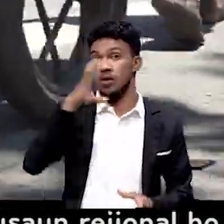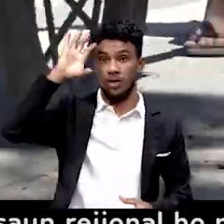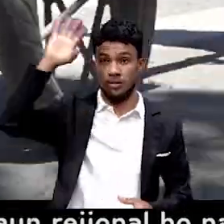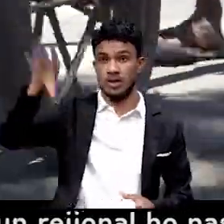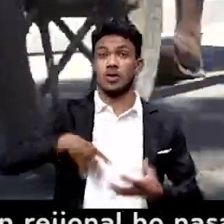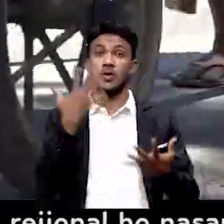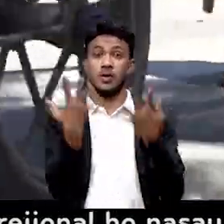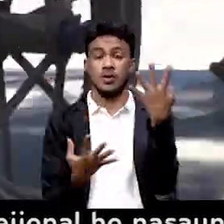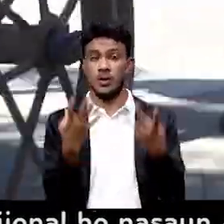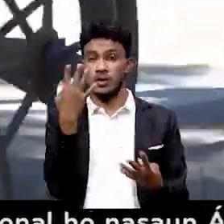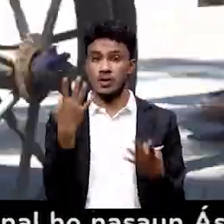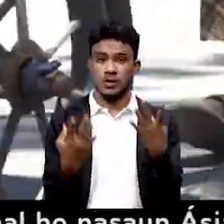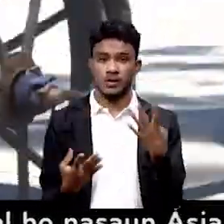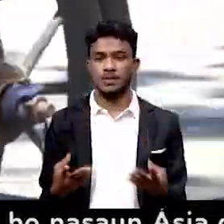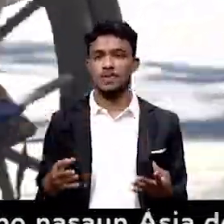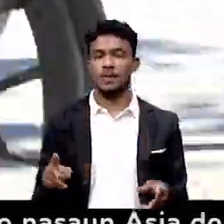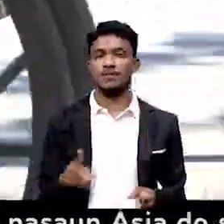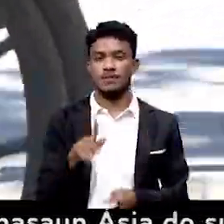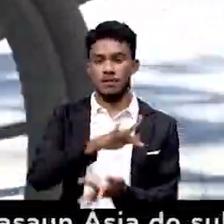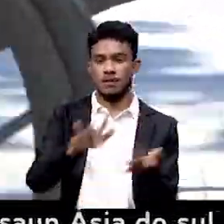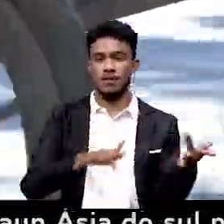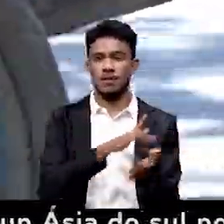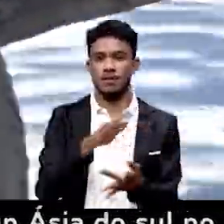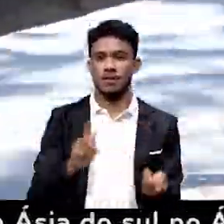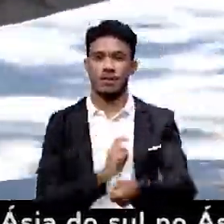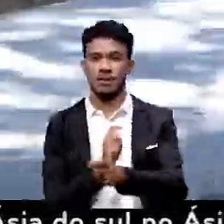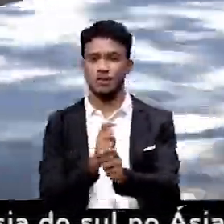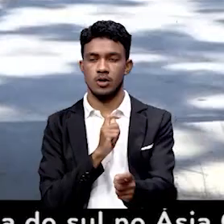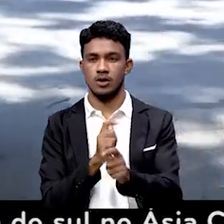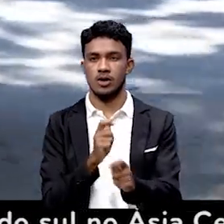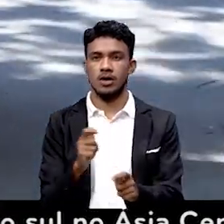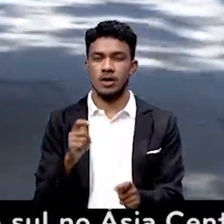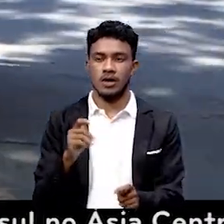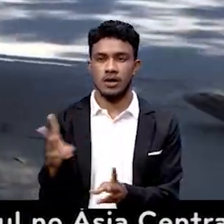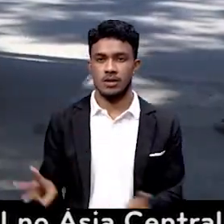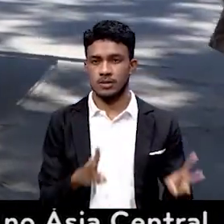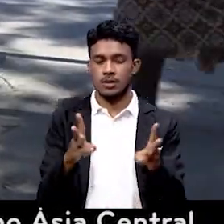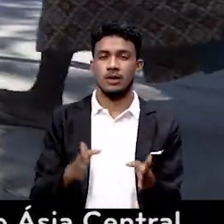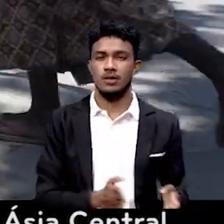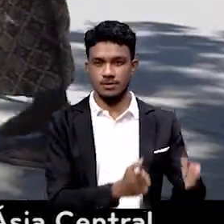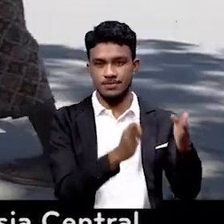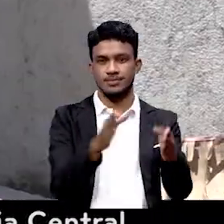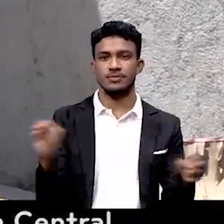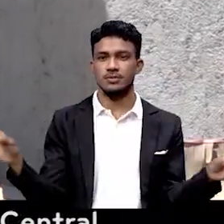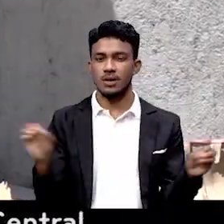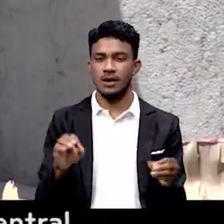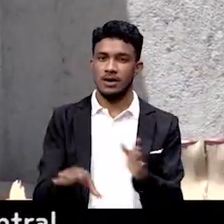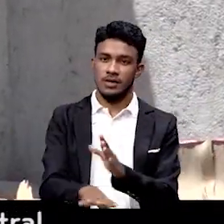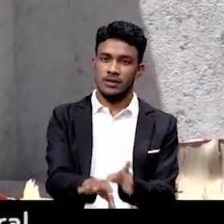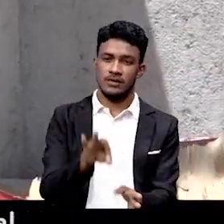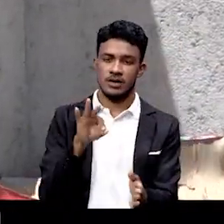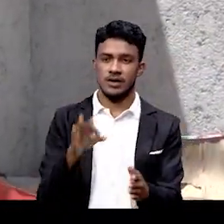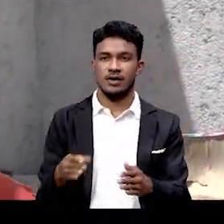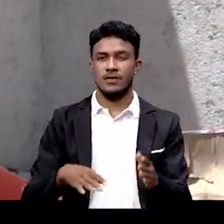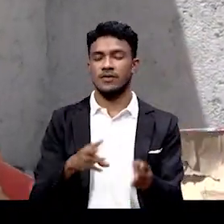husi movimento transporte nian. Iha ni hakat terdalang nini nila husi kliu lete bahira hetan fatin